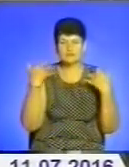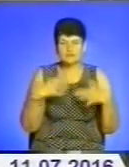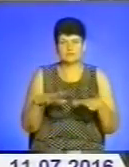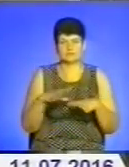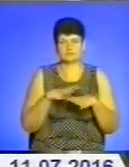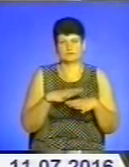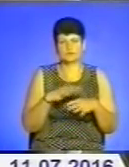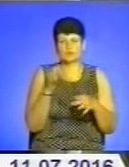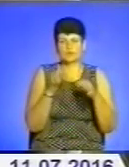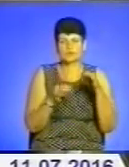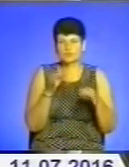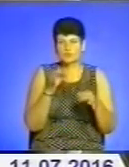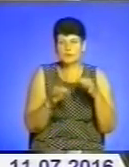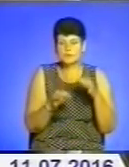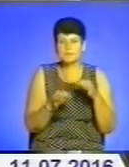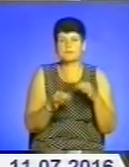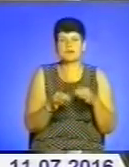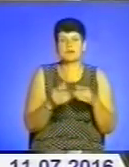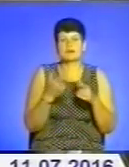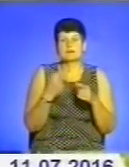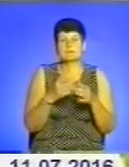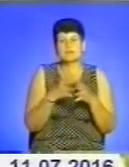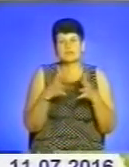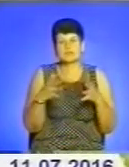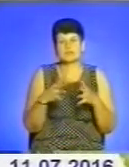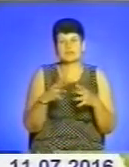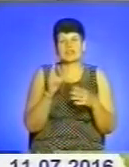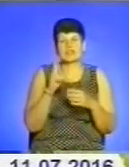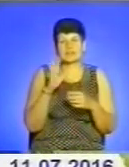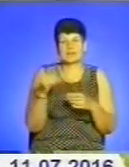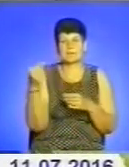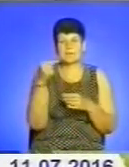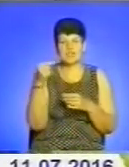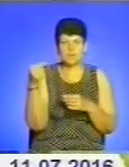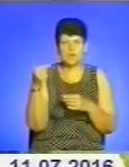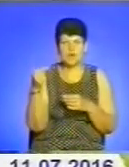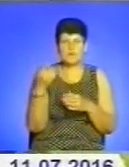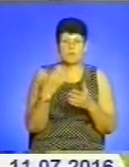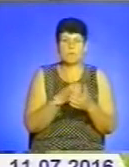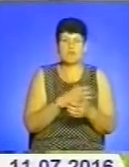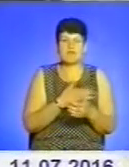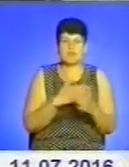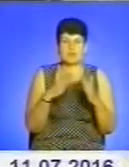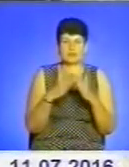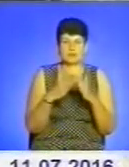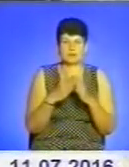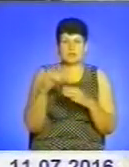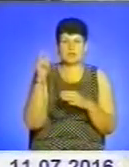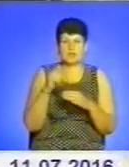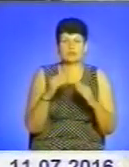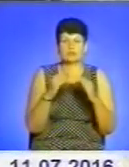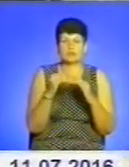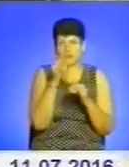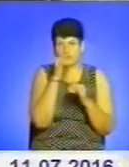правоохоронців. Об'єктами наживи зловмисників переважно ставали квартири на першому поверсі та приватні будинки. Приїхавши додому, я не